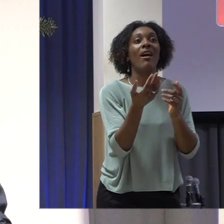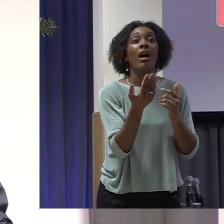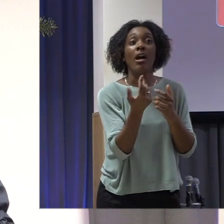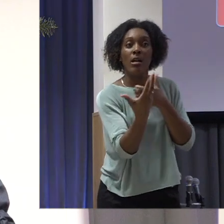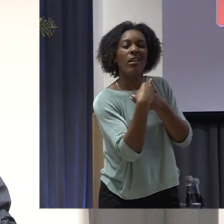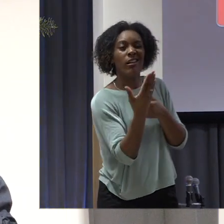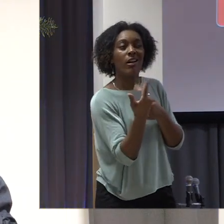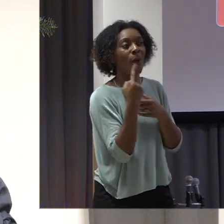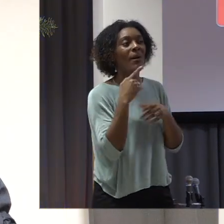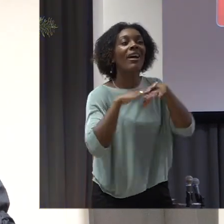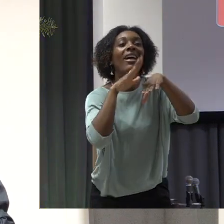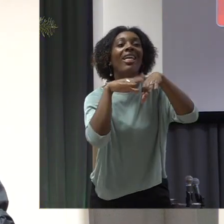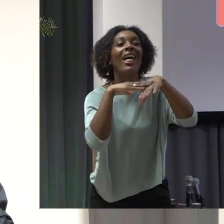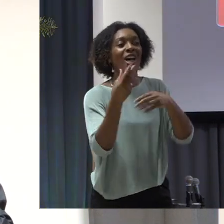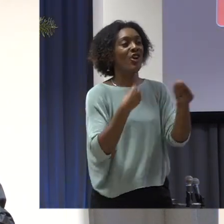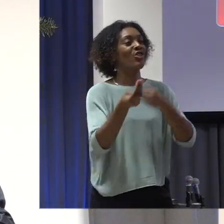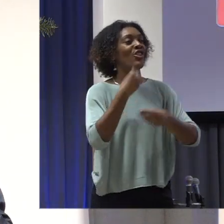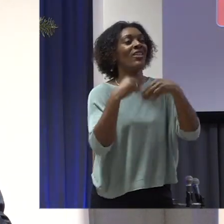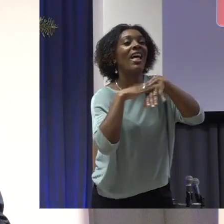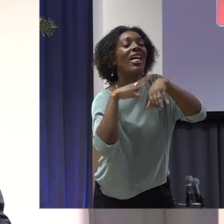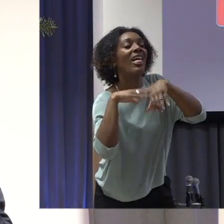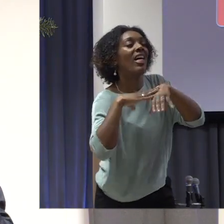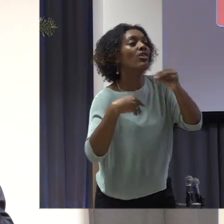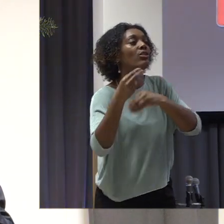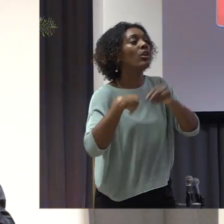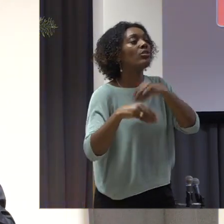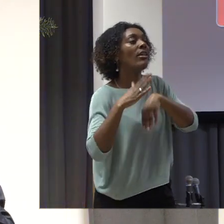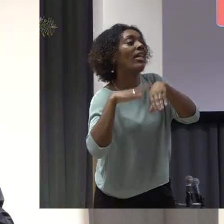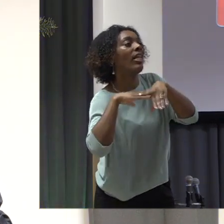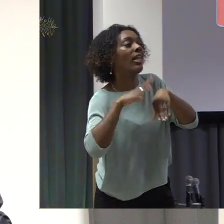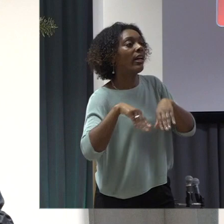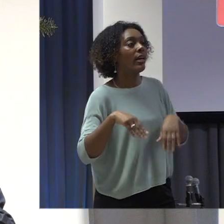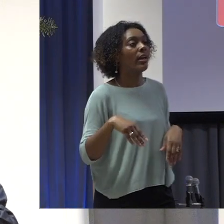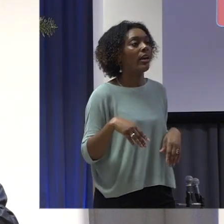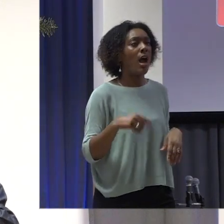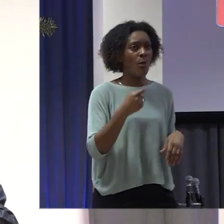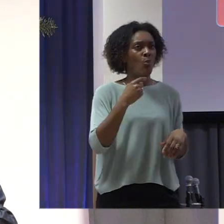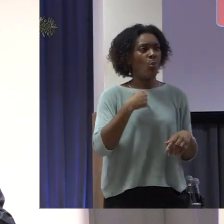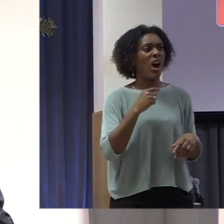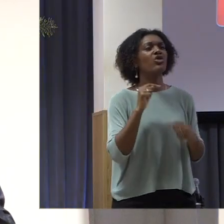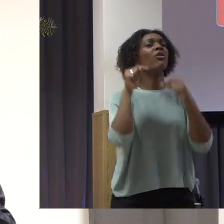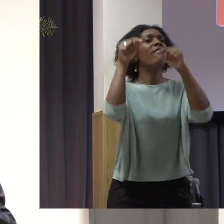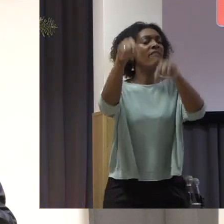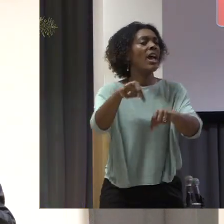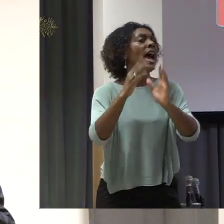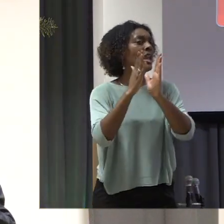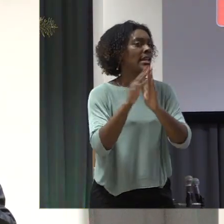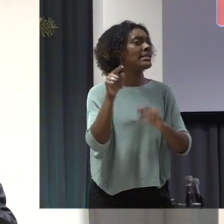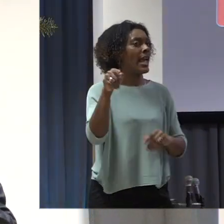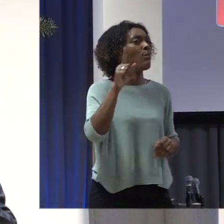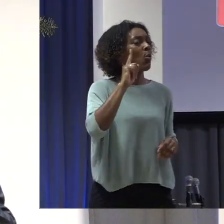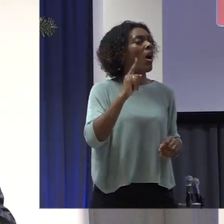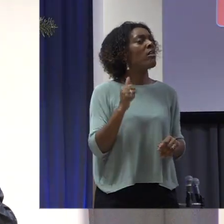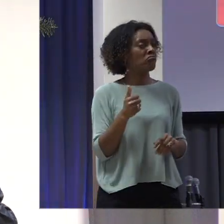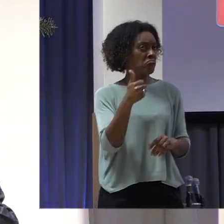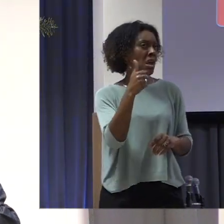attitude, dans leur comportement. On va souvent à tel endroit parce que là, j'entends ce que j'aime entendre. Je vais à tel